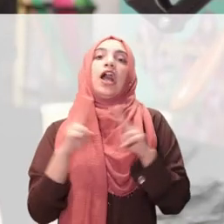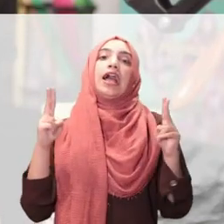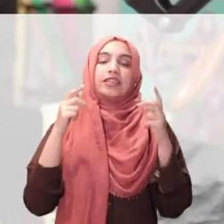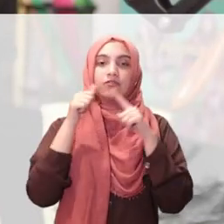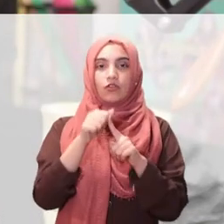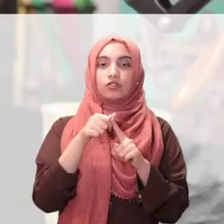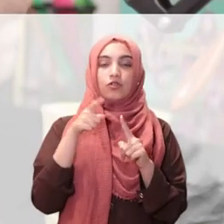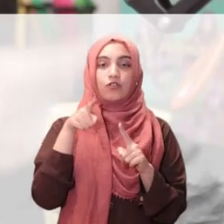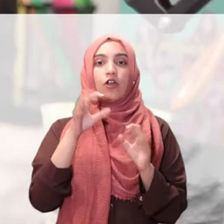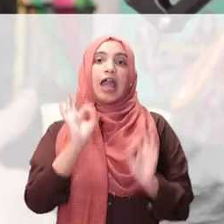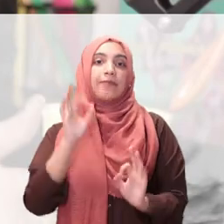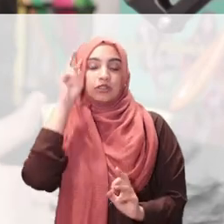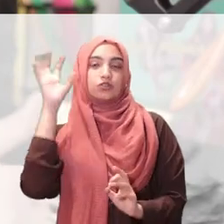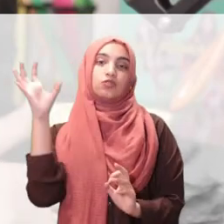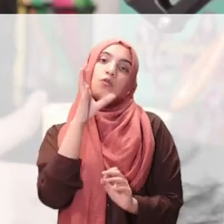Video